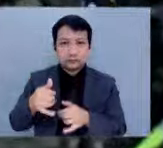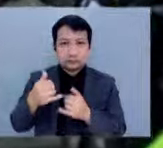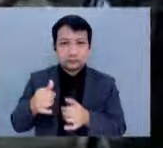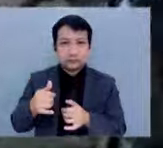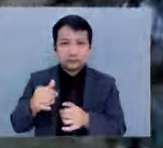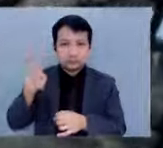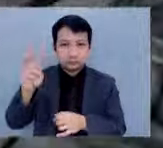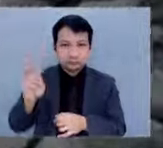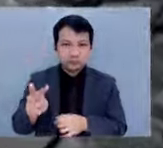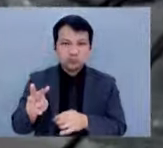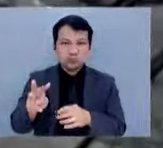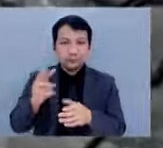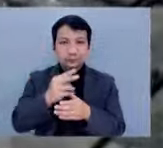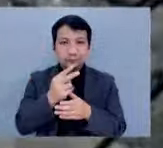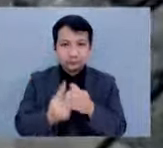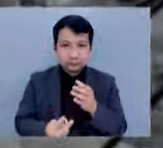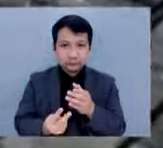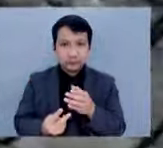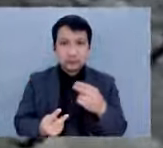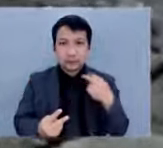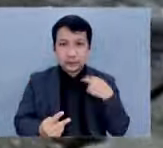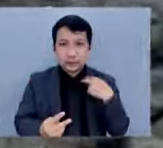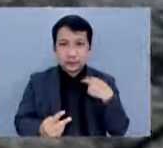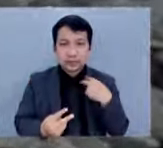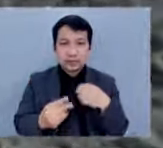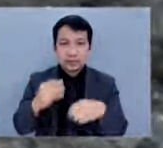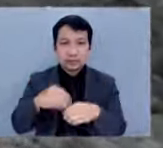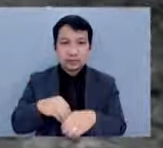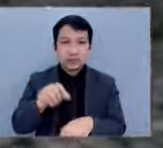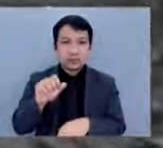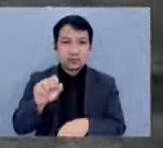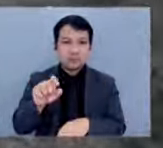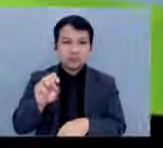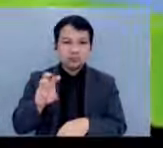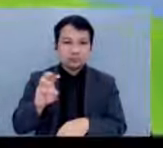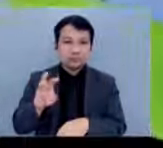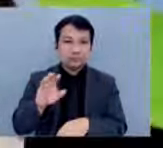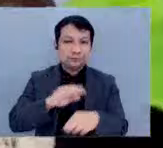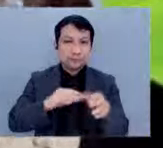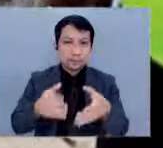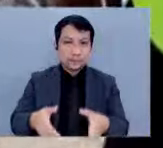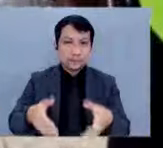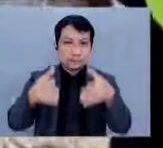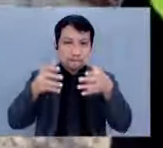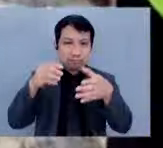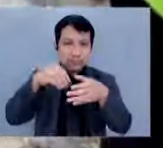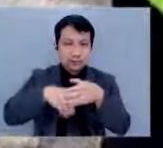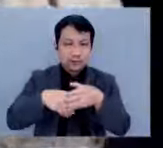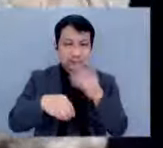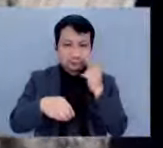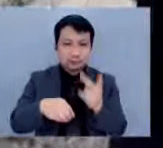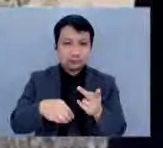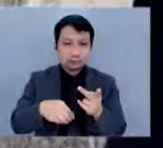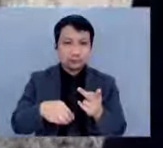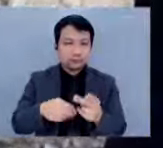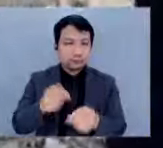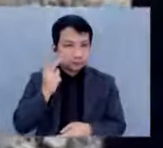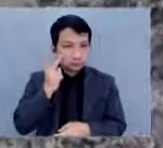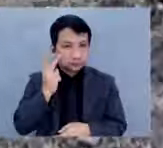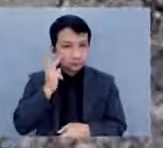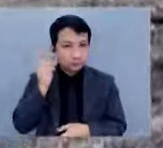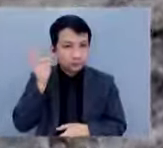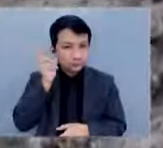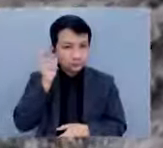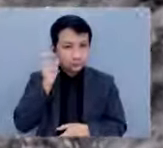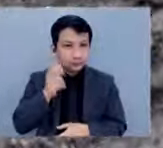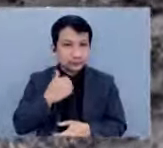nang mahulog at matrap sa ilalim ng 16 na talampakang balon. Nadiskubri siya ng marinig ng isang residente ang kanyang